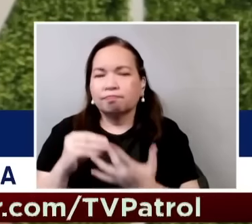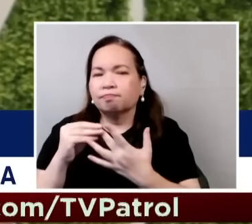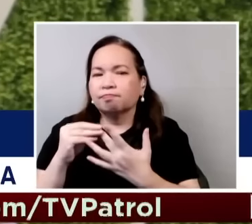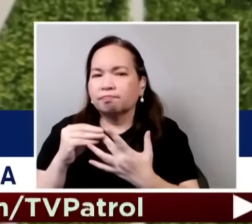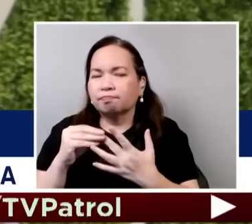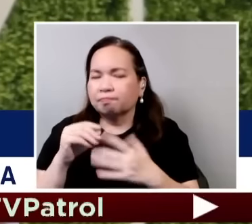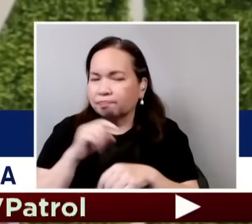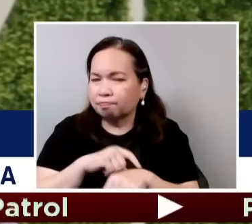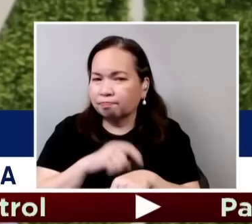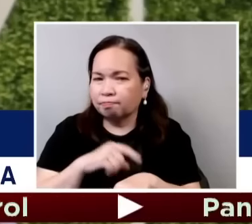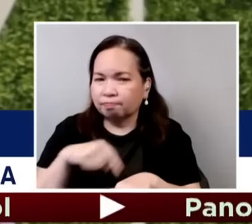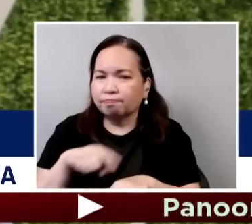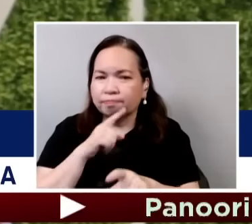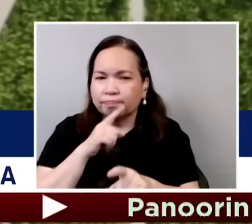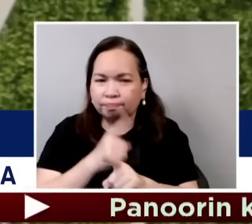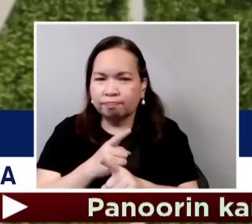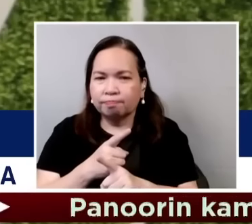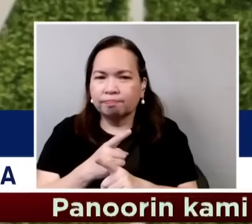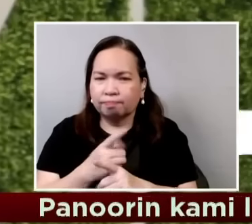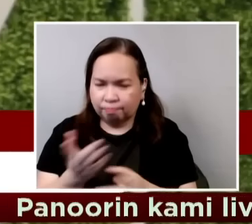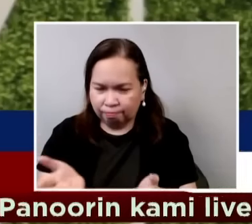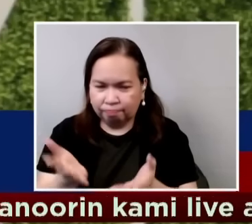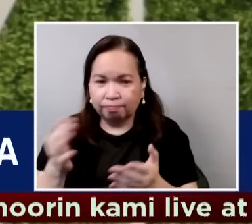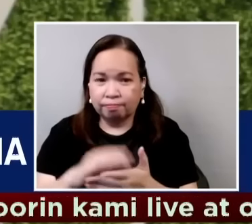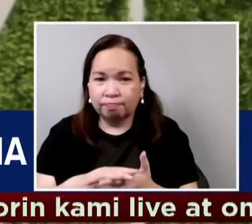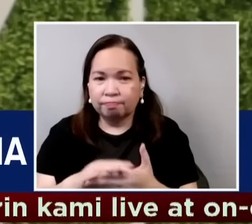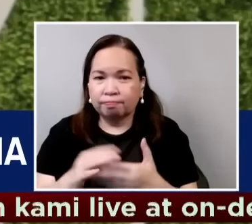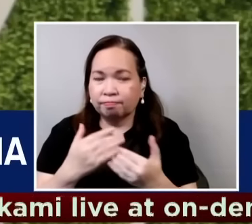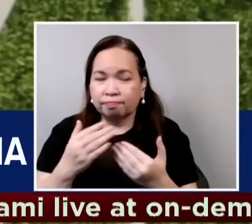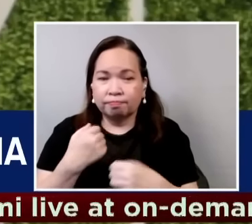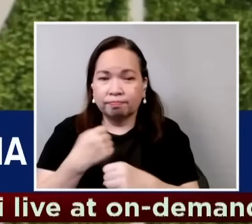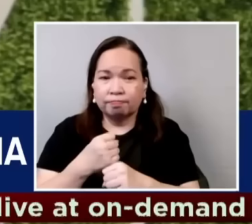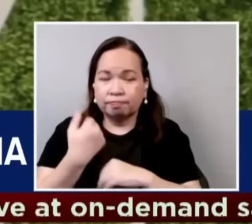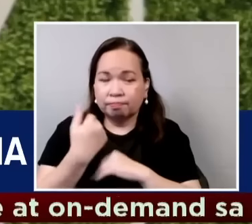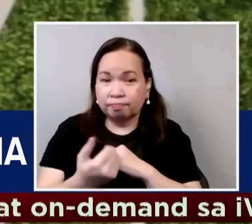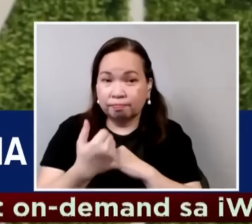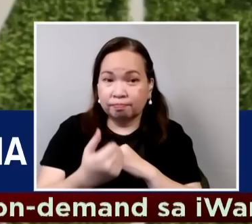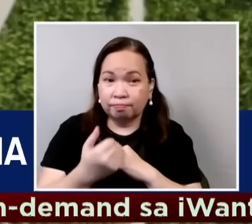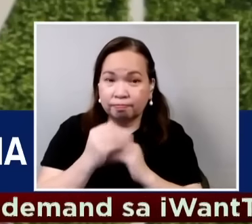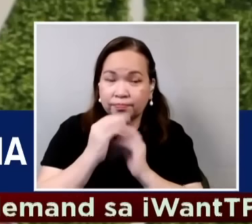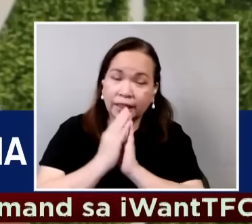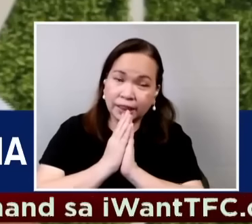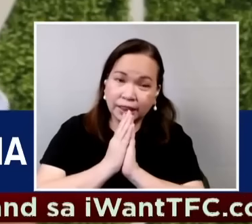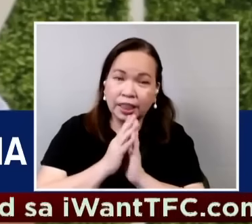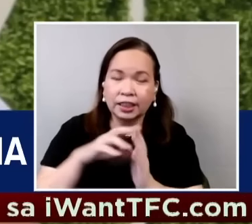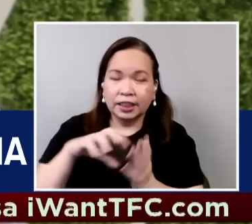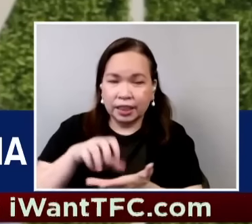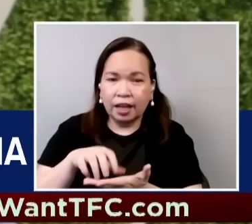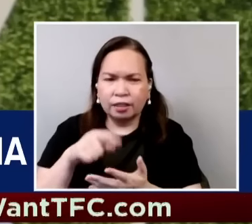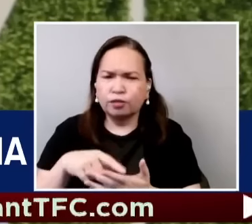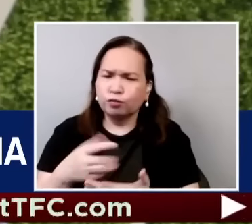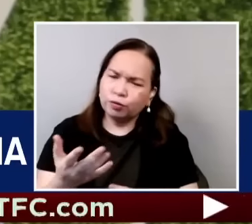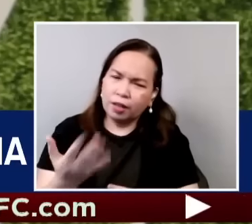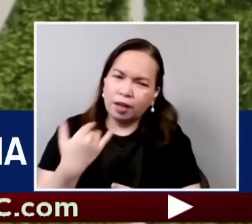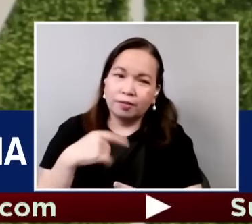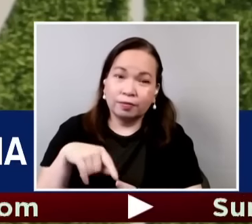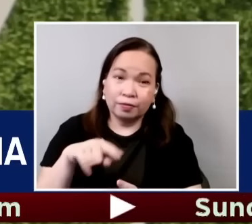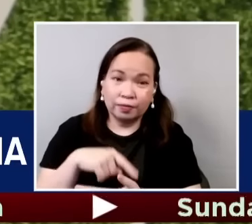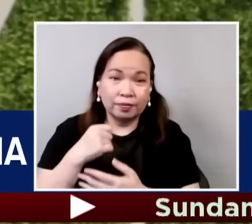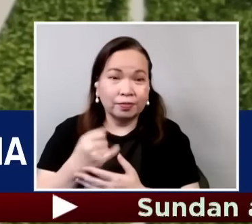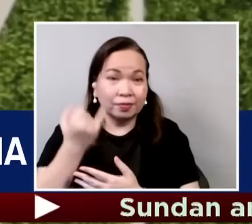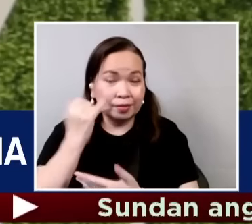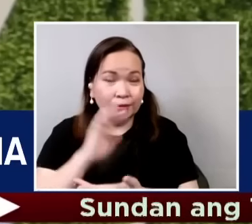sure choice para sa mga dads. With easy-to-make sandwich spreads, snacks, and dips. Kayo rin pwedeng maging